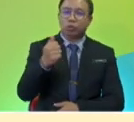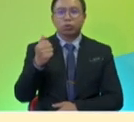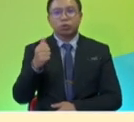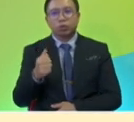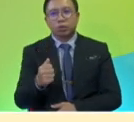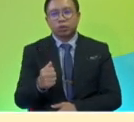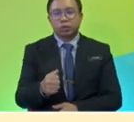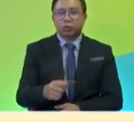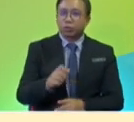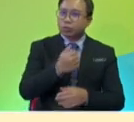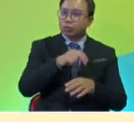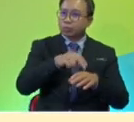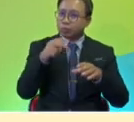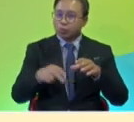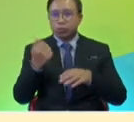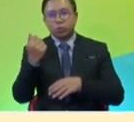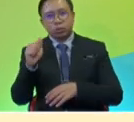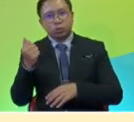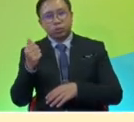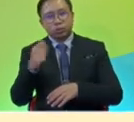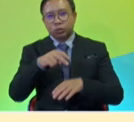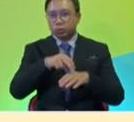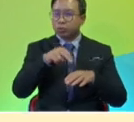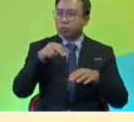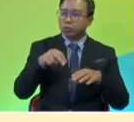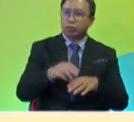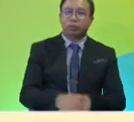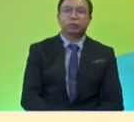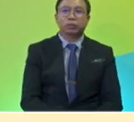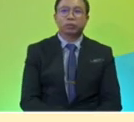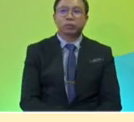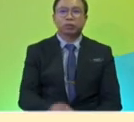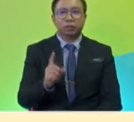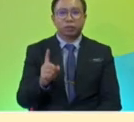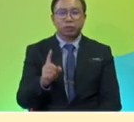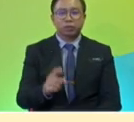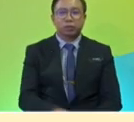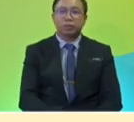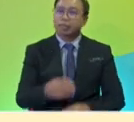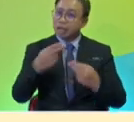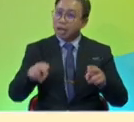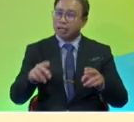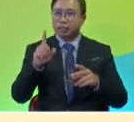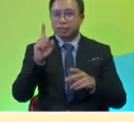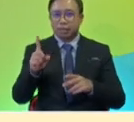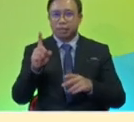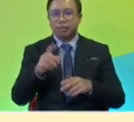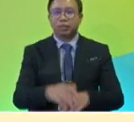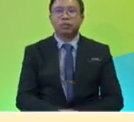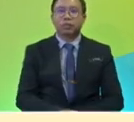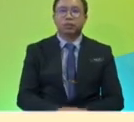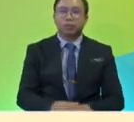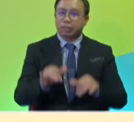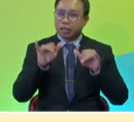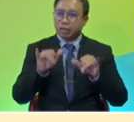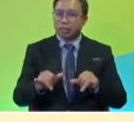10p turun 10p hilanglah satu hilanglah satu